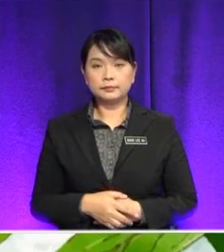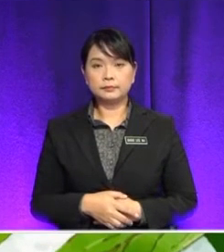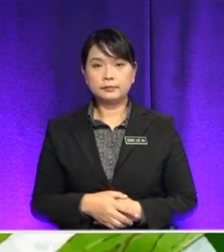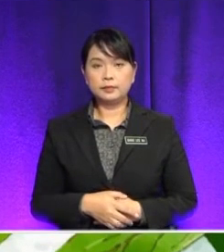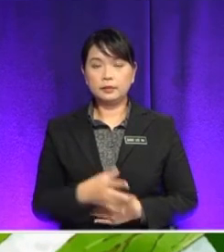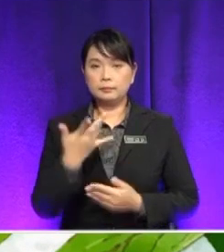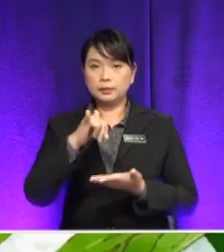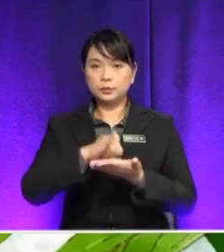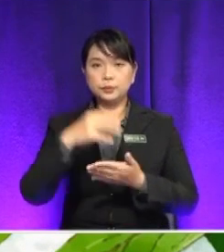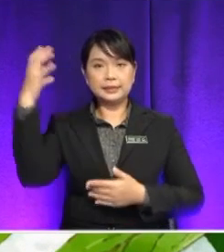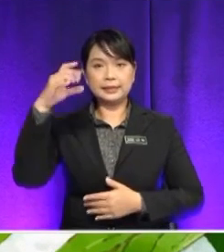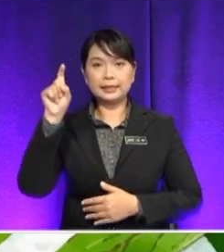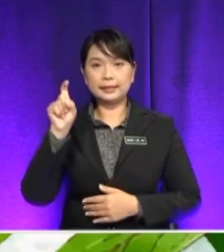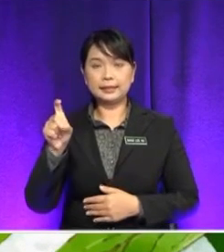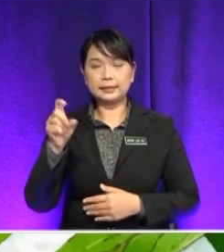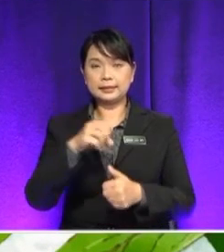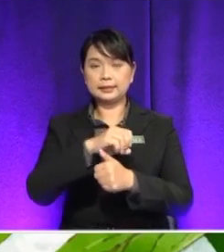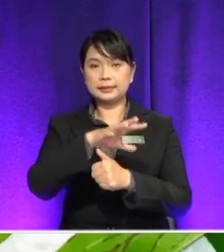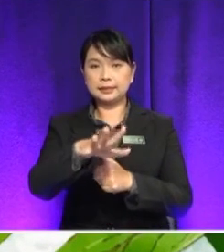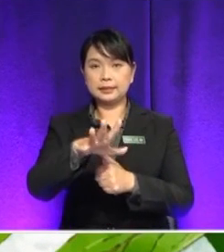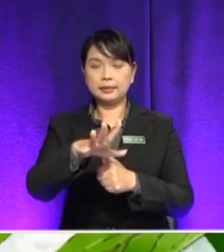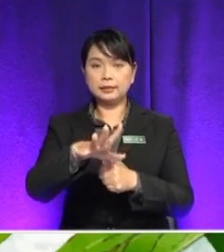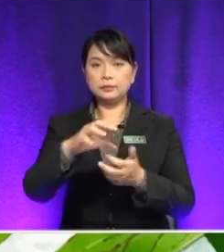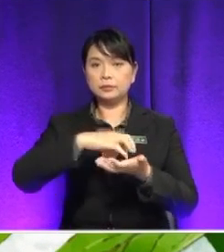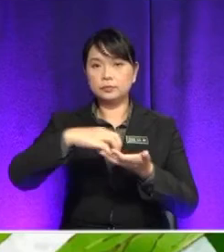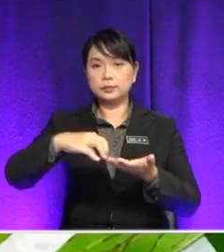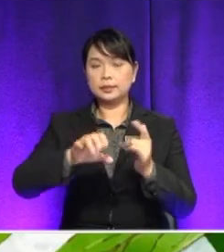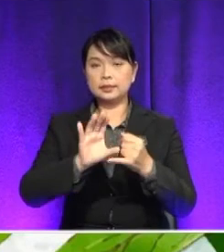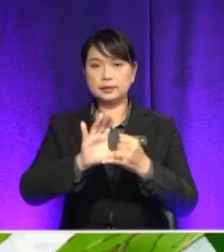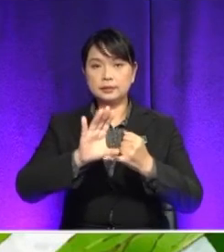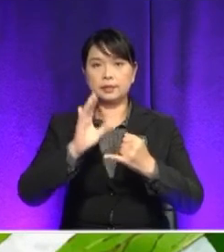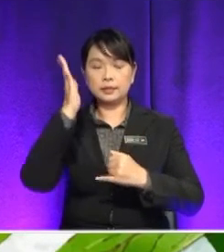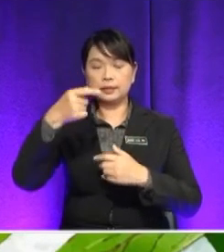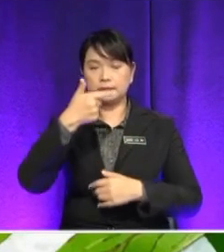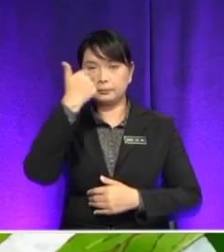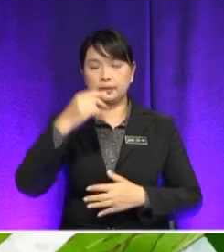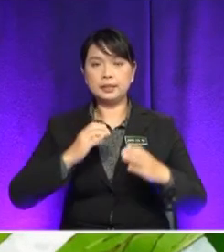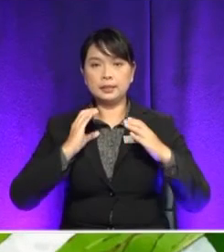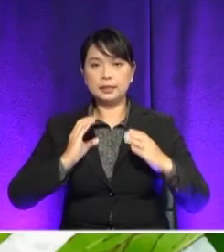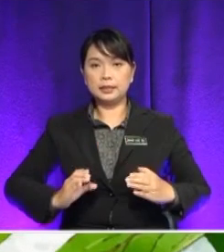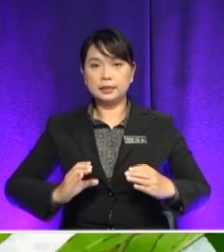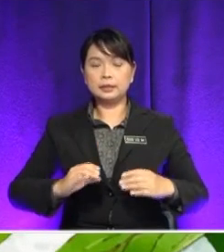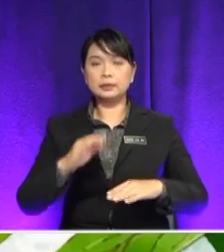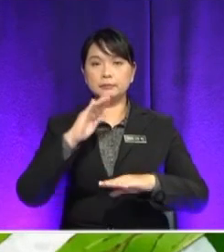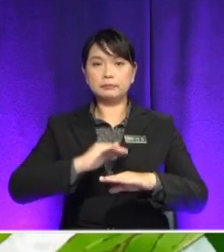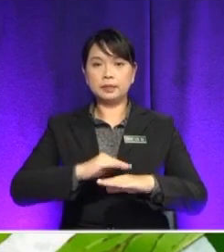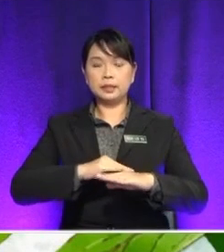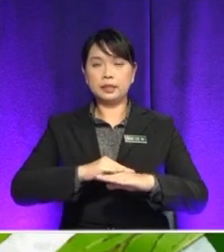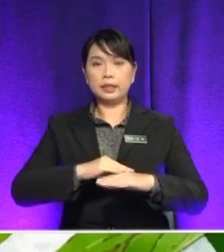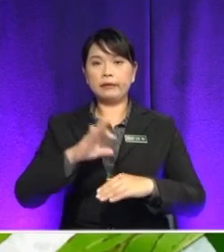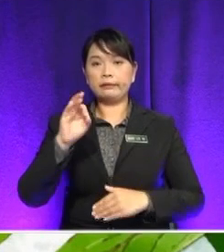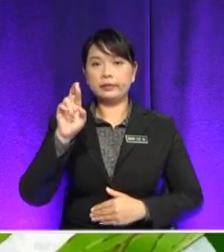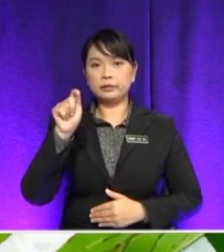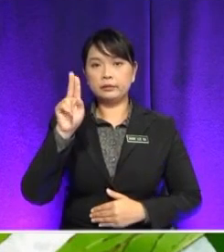Cina S Hai perjanjian memusnahkan sel-sel atau menyebabkan kecacatan kepada fetus dalam rahim